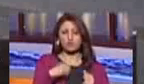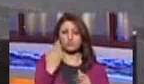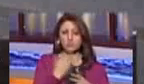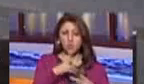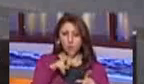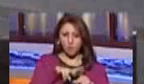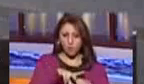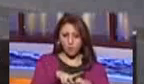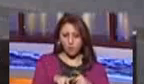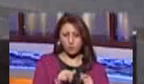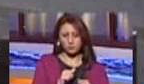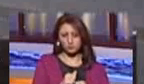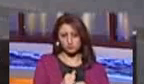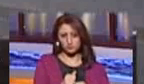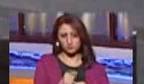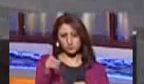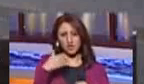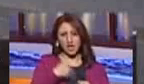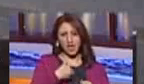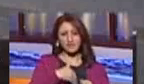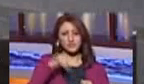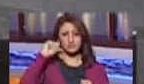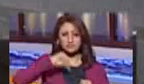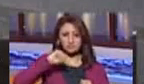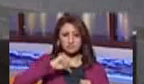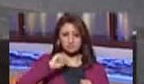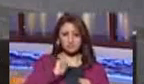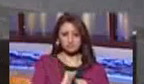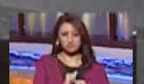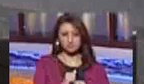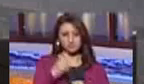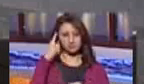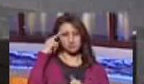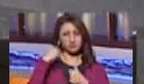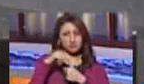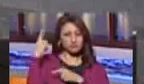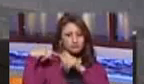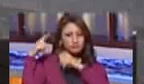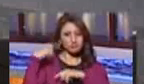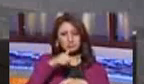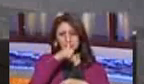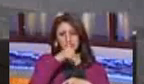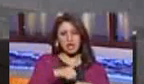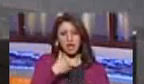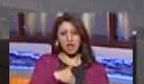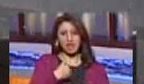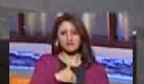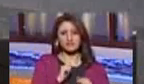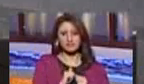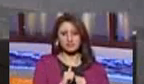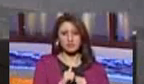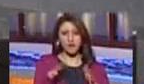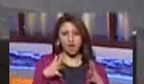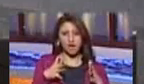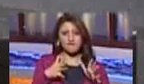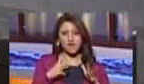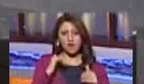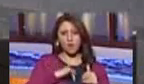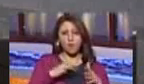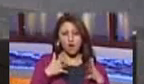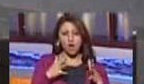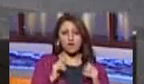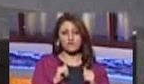فاتت فده بيخليه دايما طبعا بيسترجع الذكريات والحاجه الثانيه بيخليه متخوف من اللي حواليه.